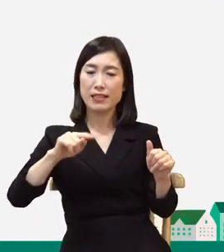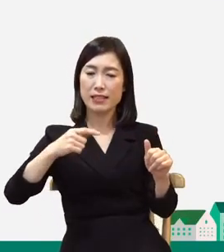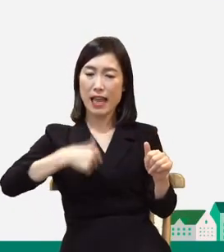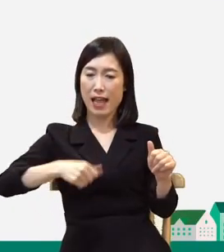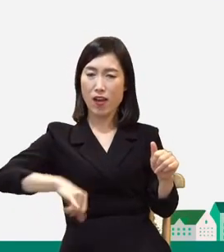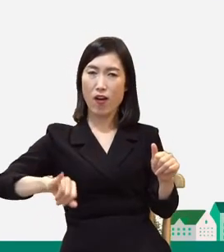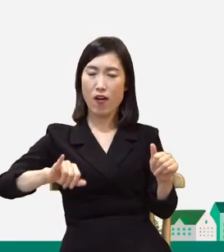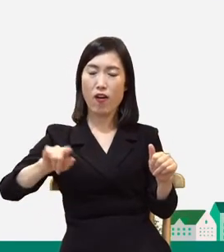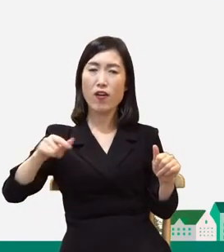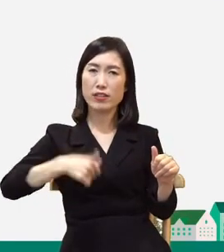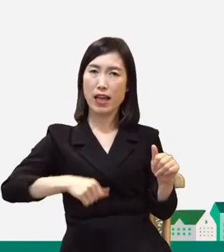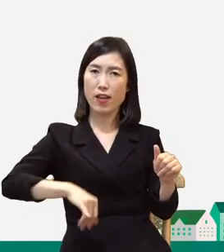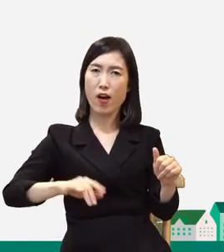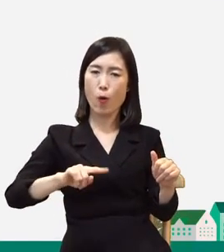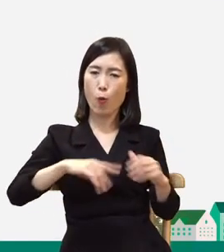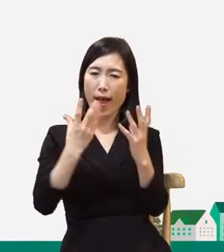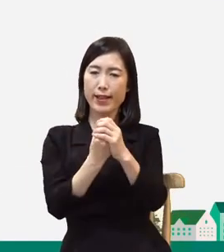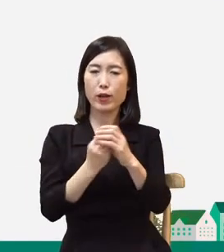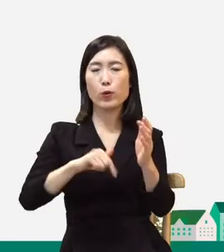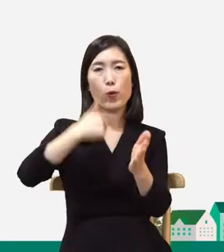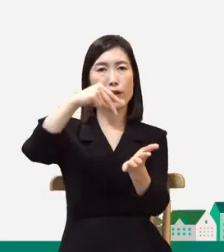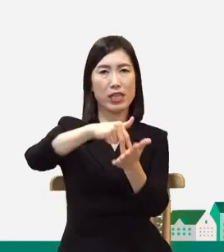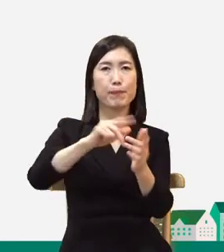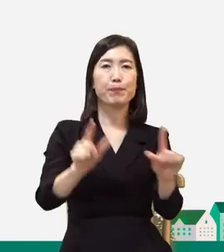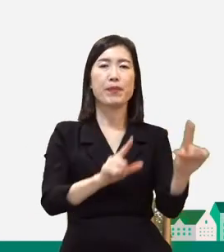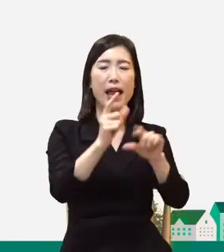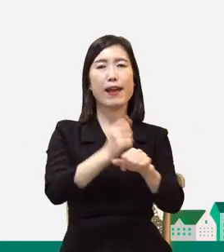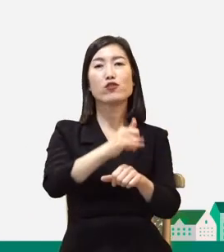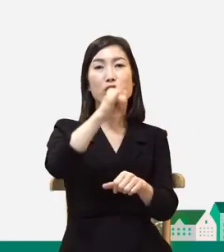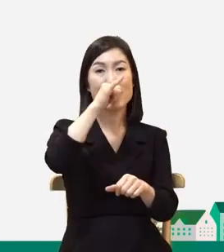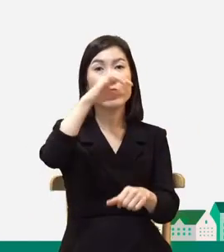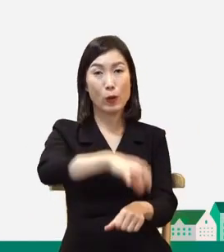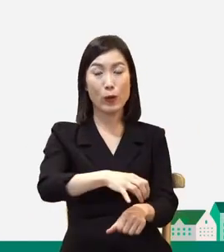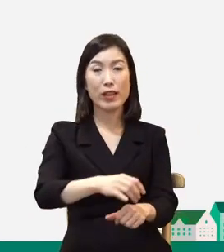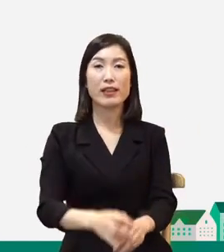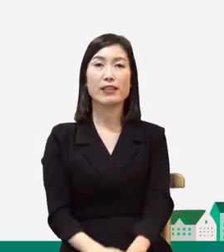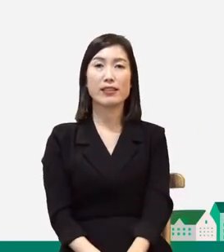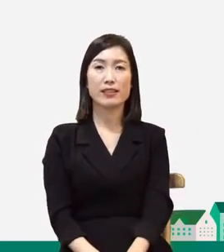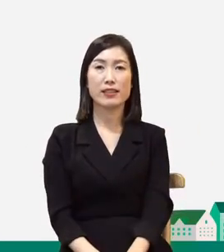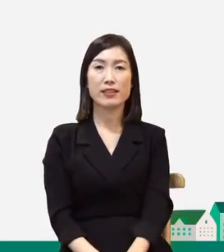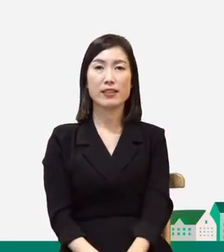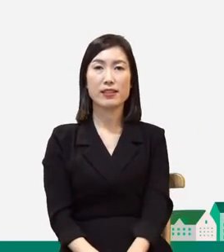때문에 거기서 이렇게 살아가려면 저는 최소한